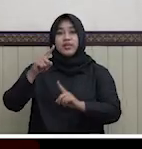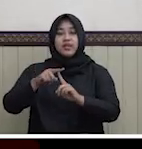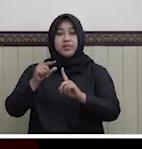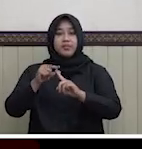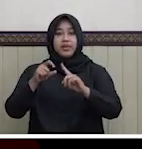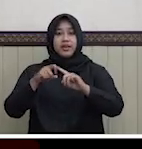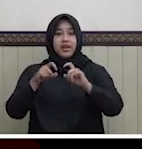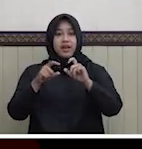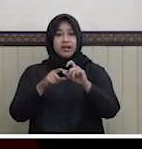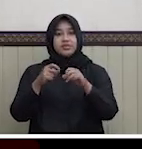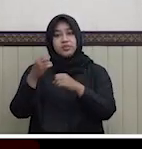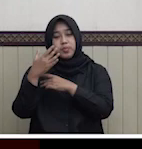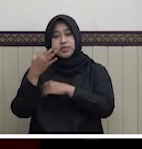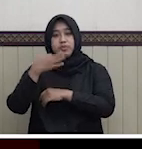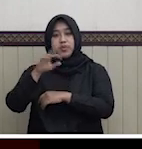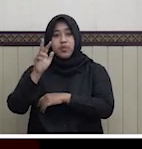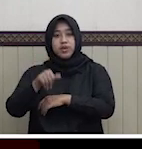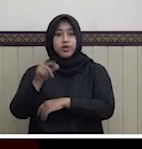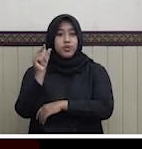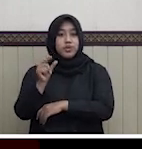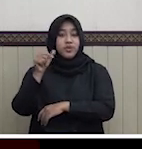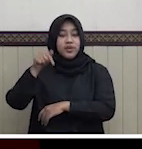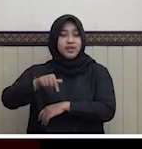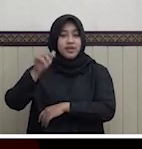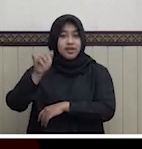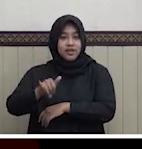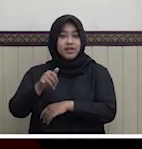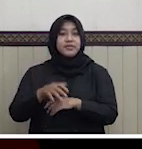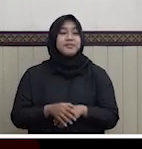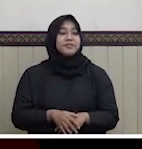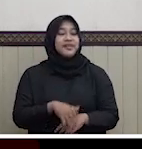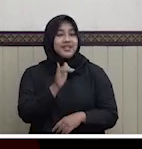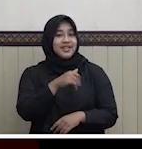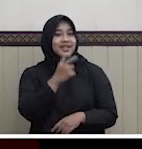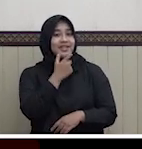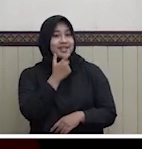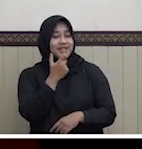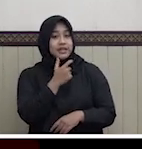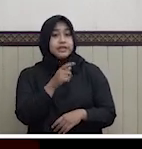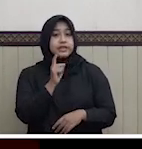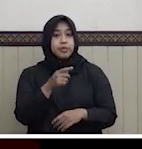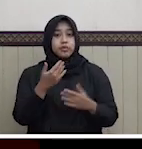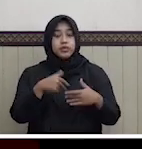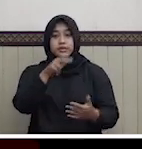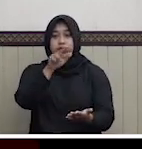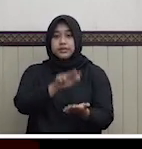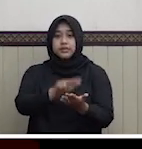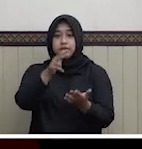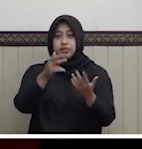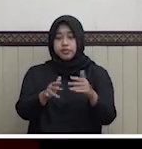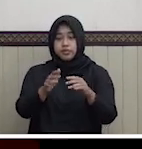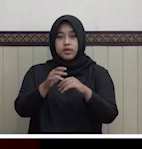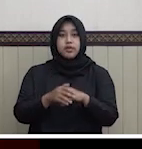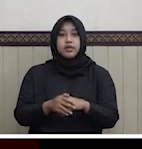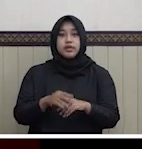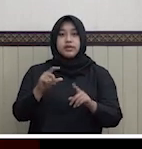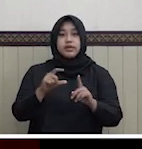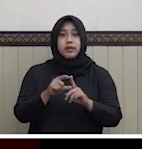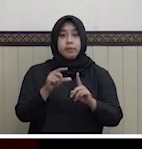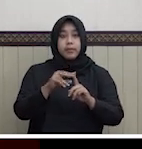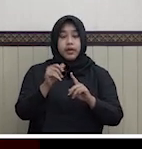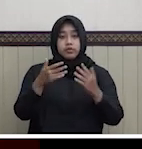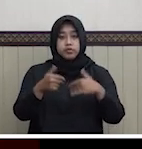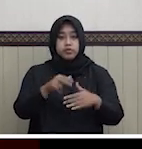satu terobosan baru lagi ya undang-undang ini ngebahagiain cara sudah disahkan oleh